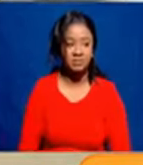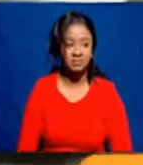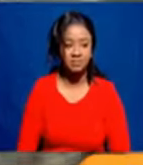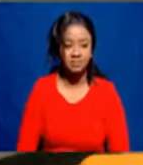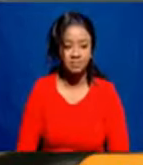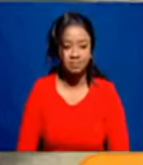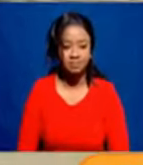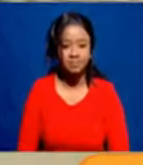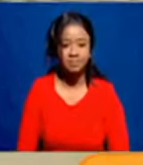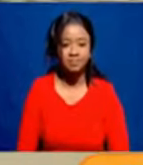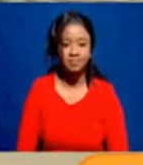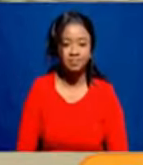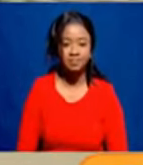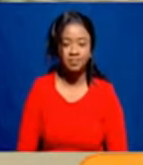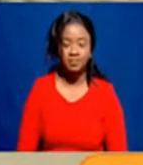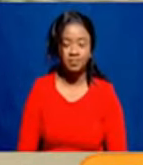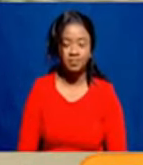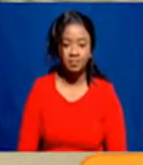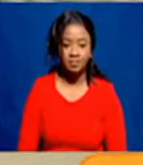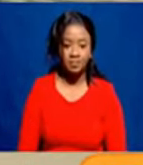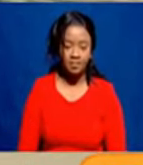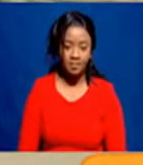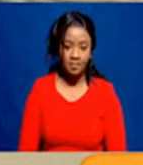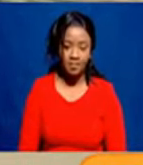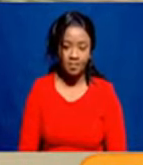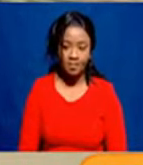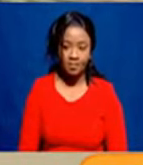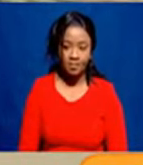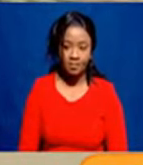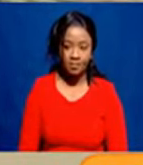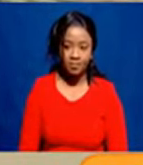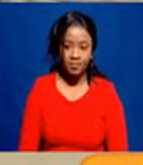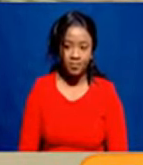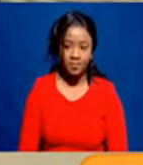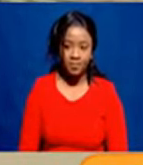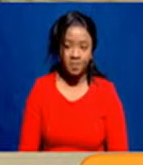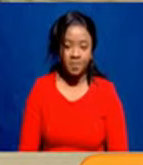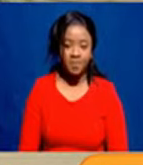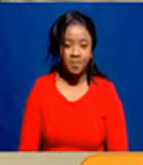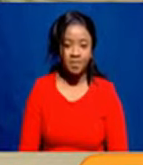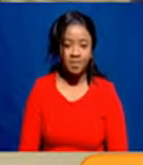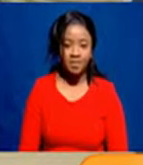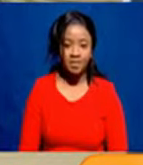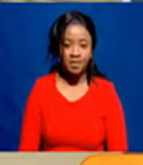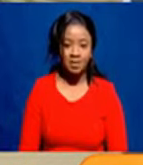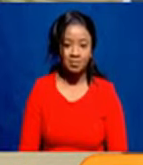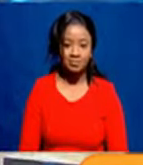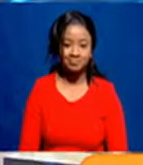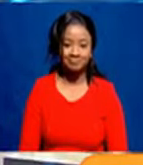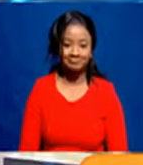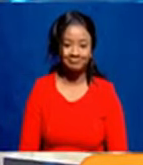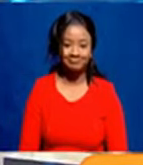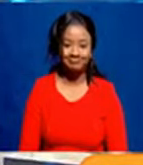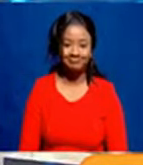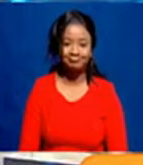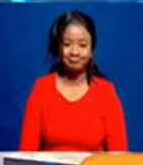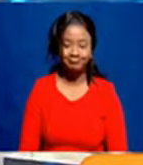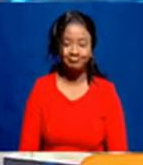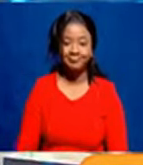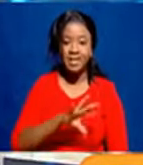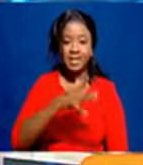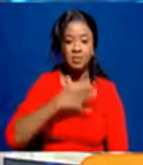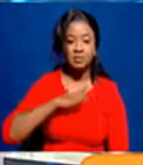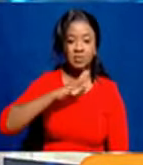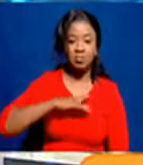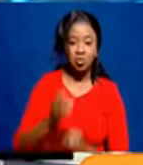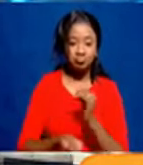Chitiabai, Runinga ya Citizen, kaunti ya Pokot Magharibi. Nayo kaunti